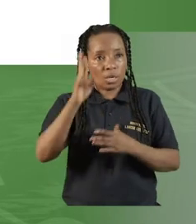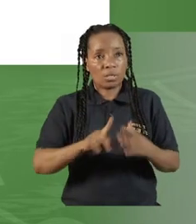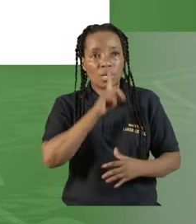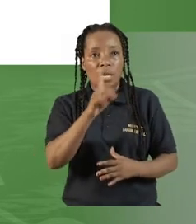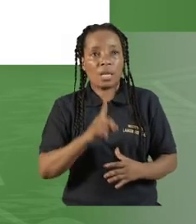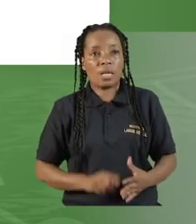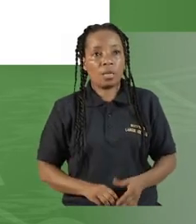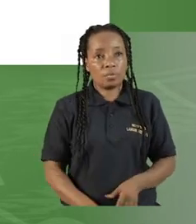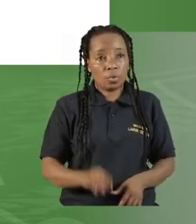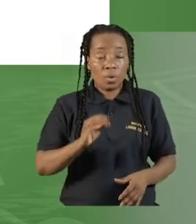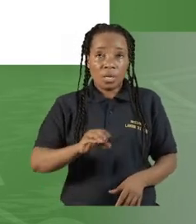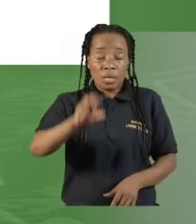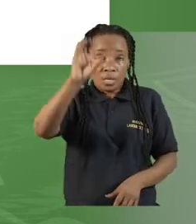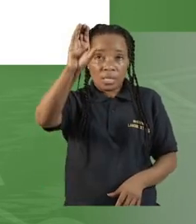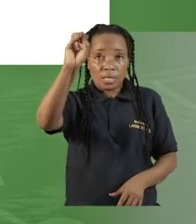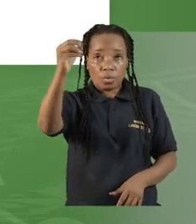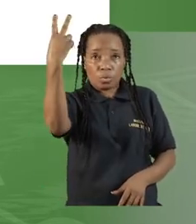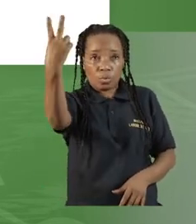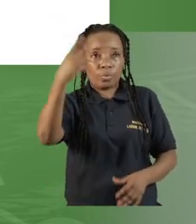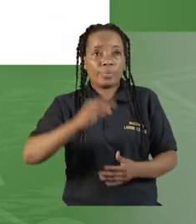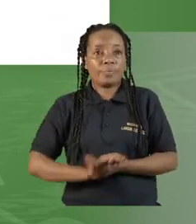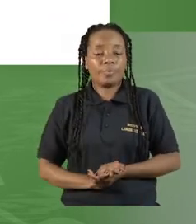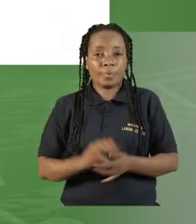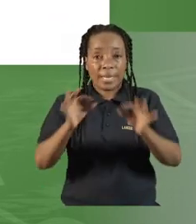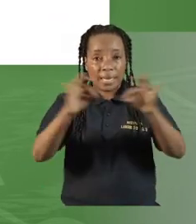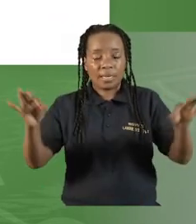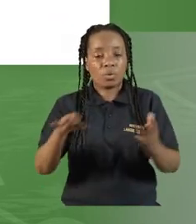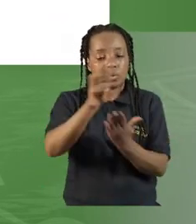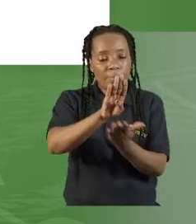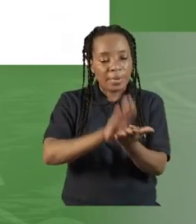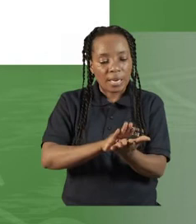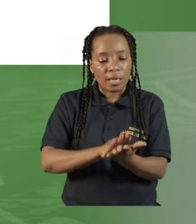carbone. L'équation bilan de cette réaction s'écrit